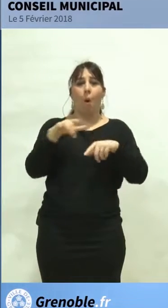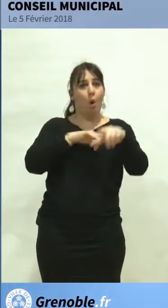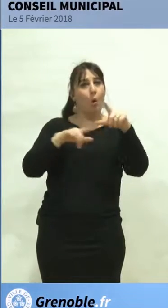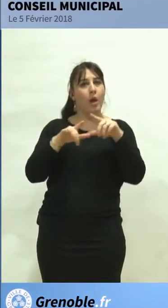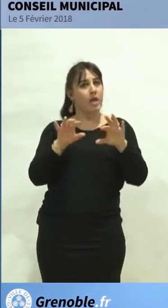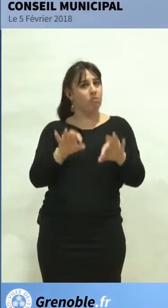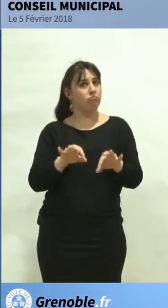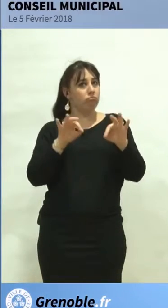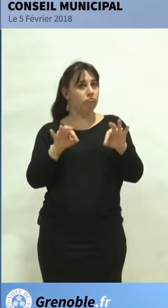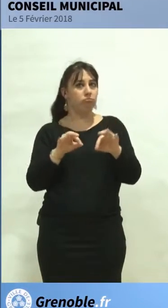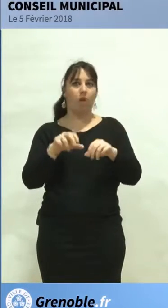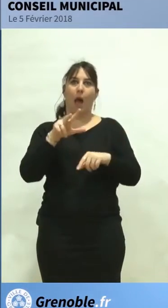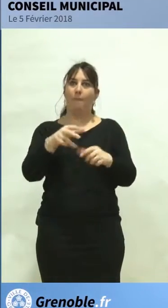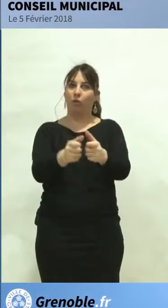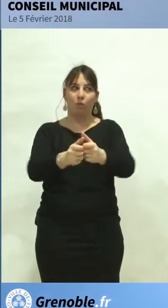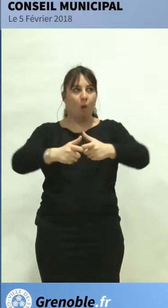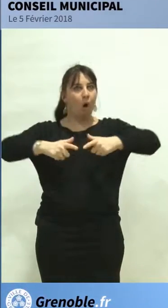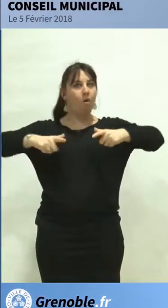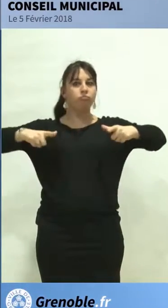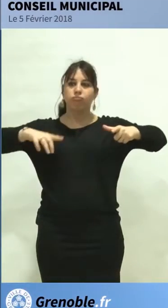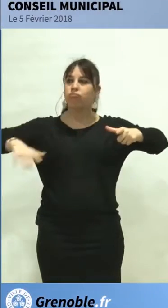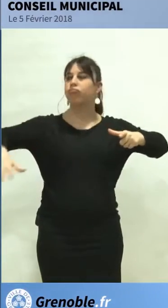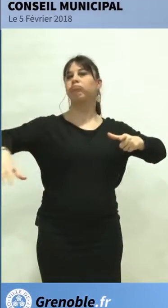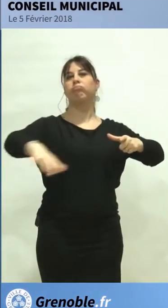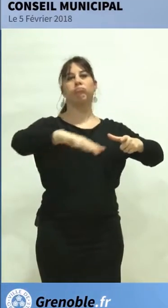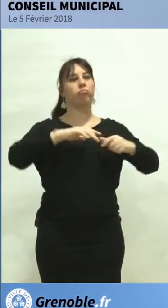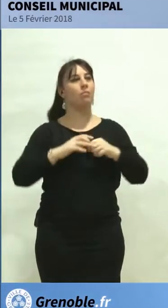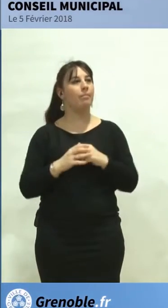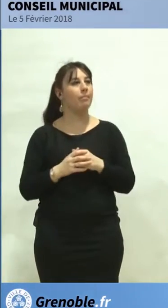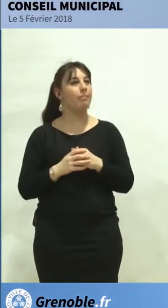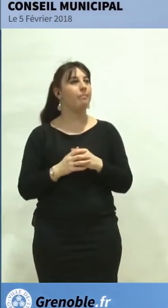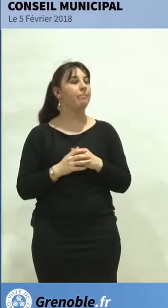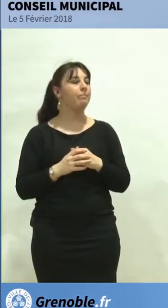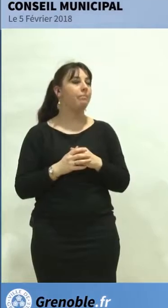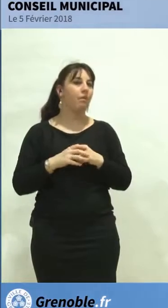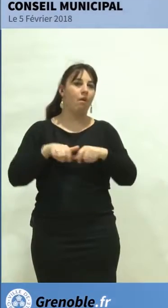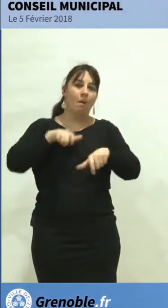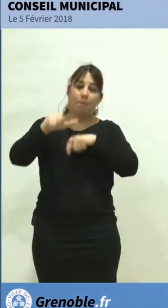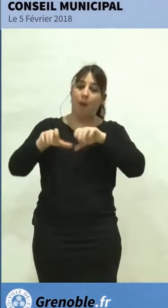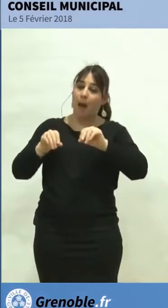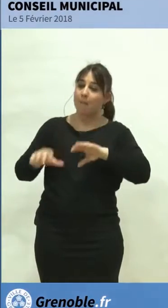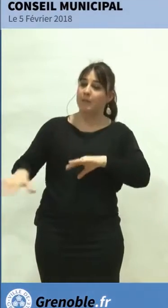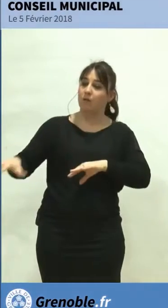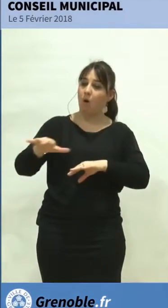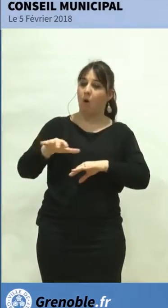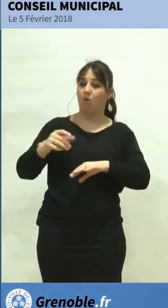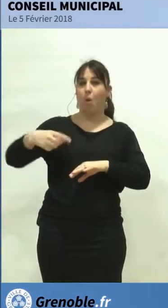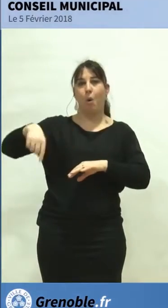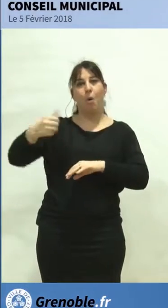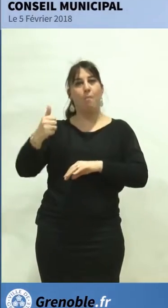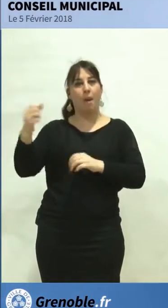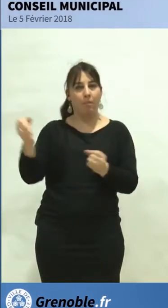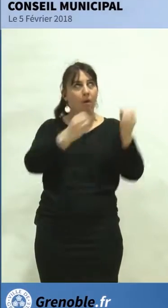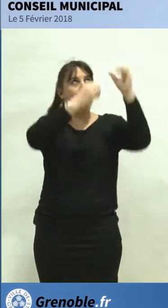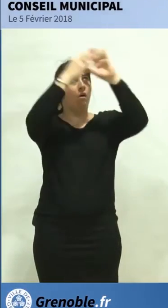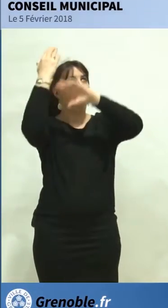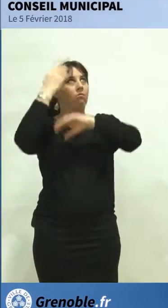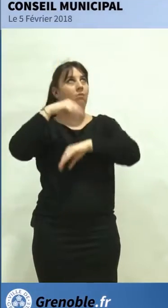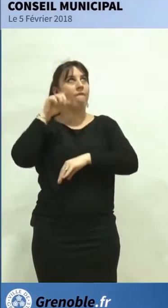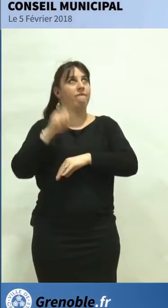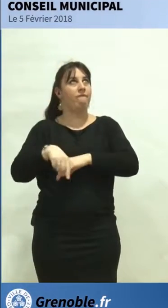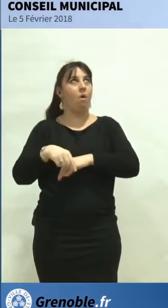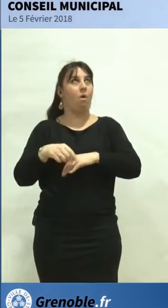appartements. Mais bien sûr, c'est aussi un quartier où beaucoup d'habitants se considèrent comme assignés à